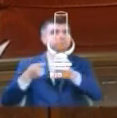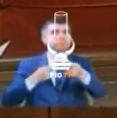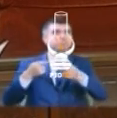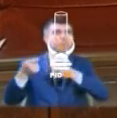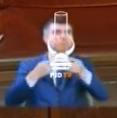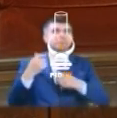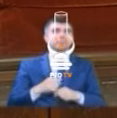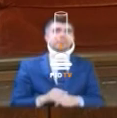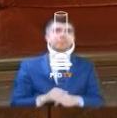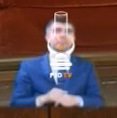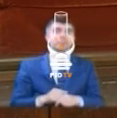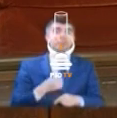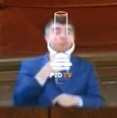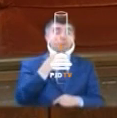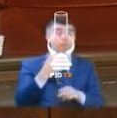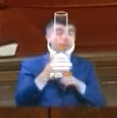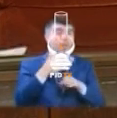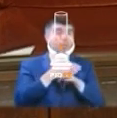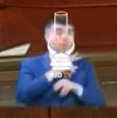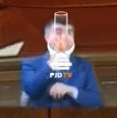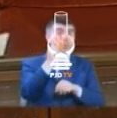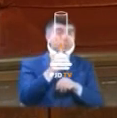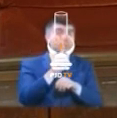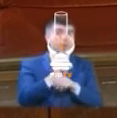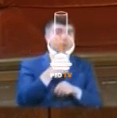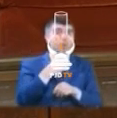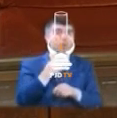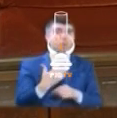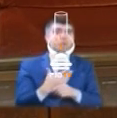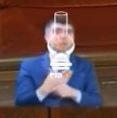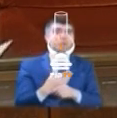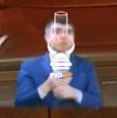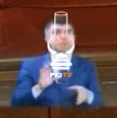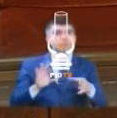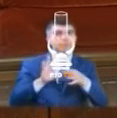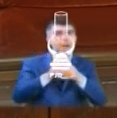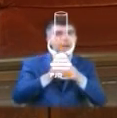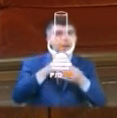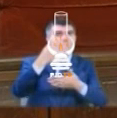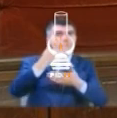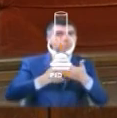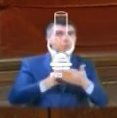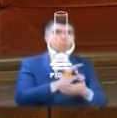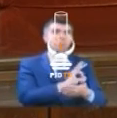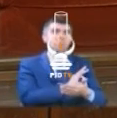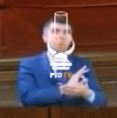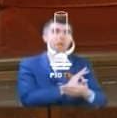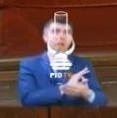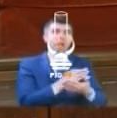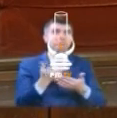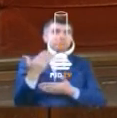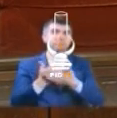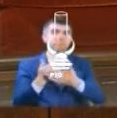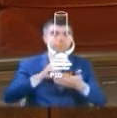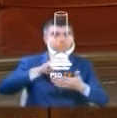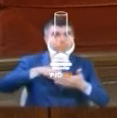بالنسبة لهذا الموضوع اللي صرته السيد النائب المحترم، الأمر كيتعلق باتفاقية سياحية استثمارات سياحية صدقت عليها الحكومة